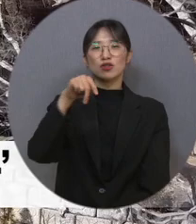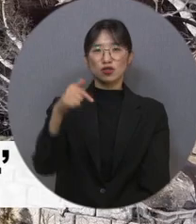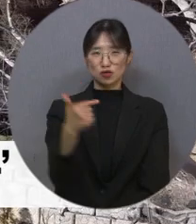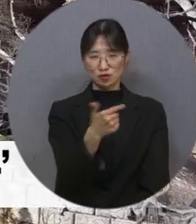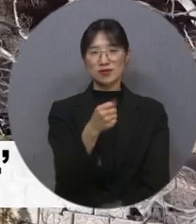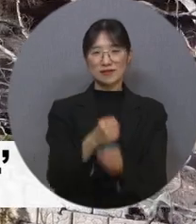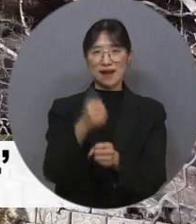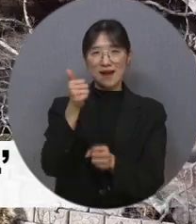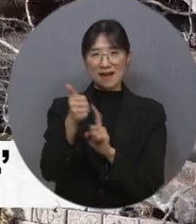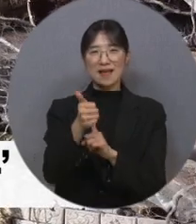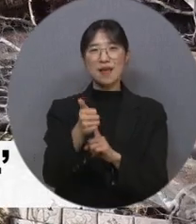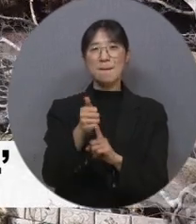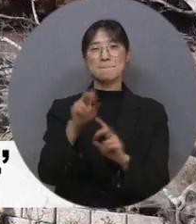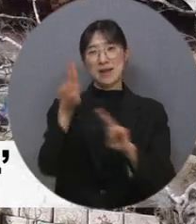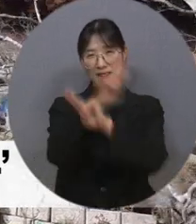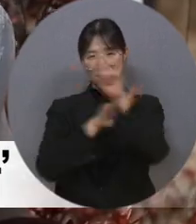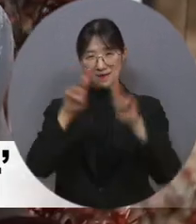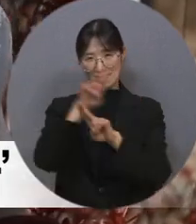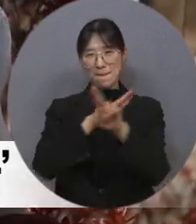바람개비 갤러리입니다.